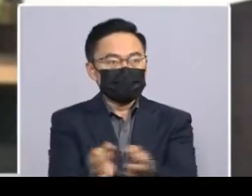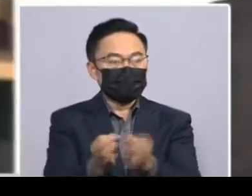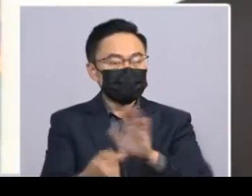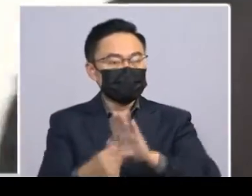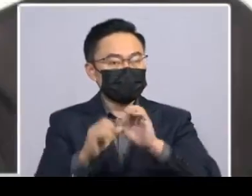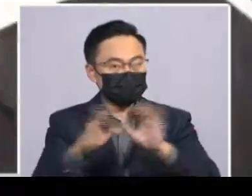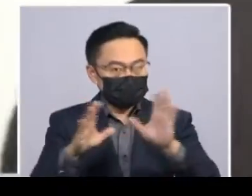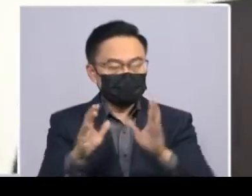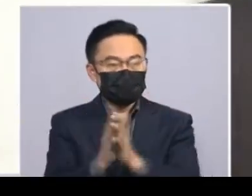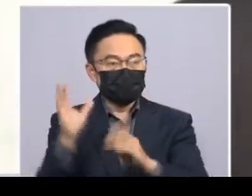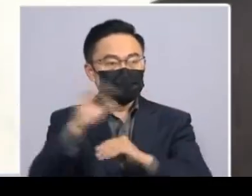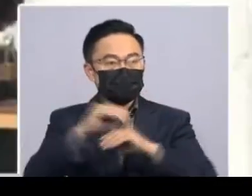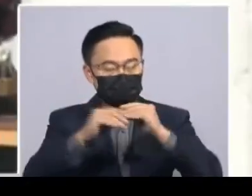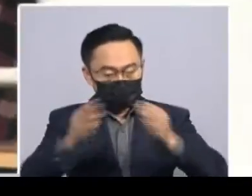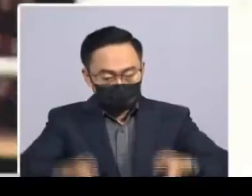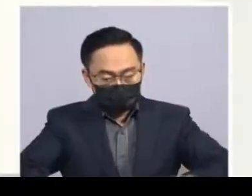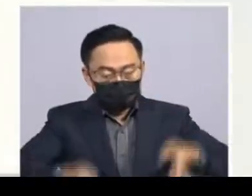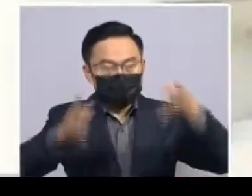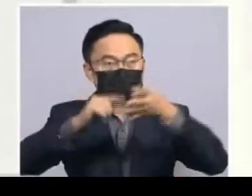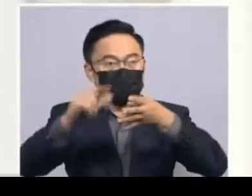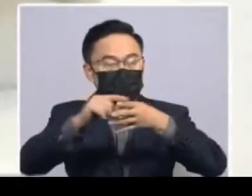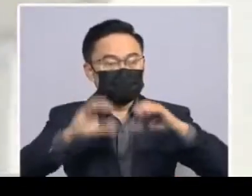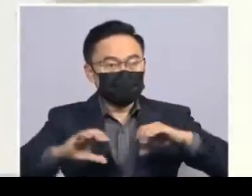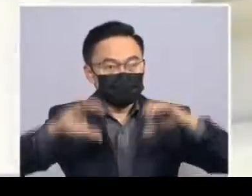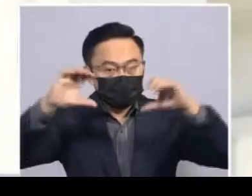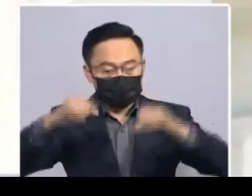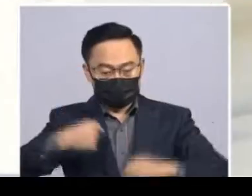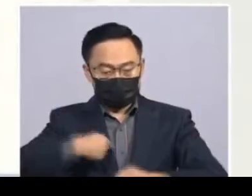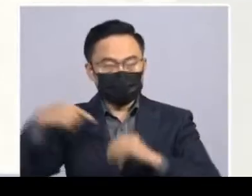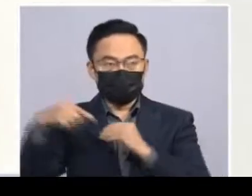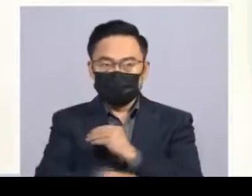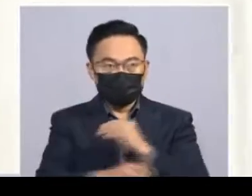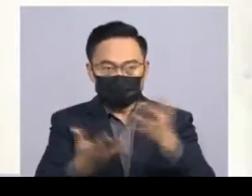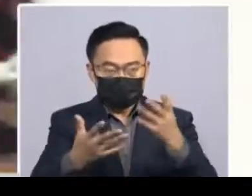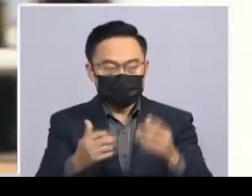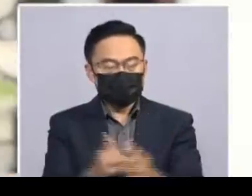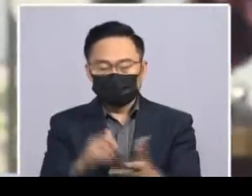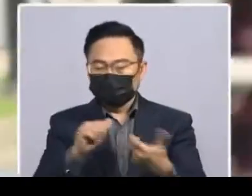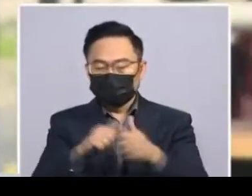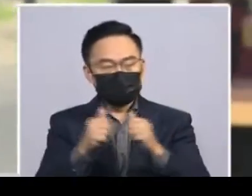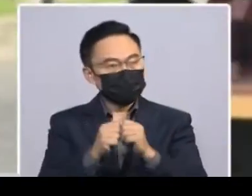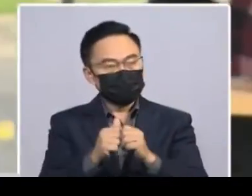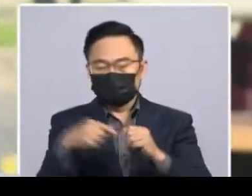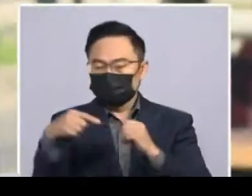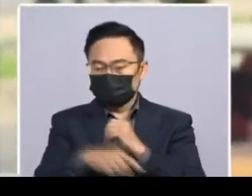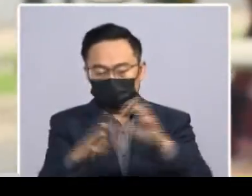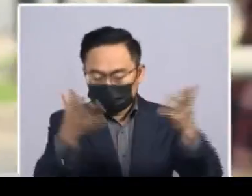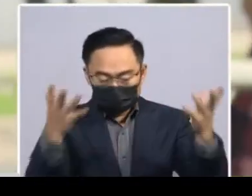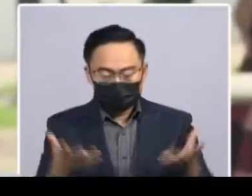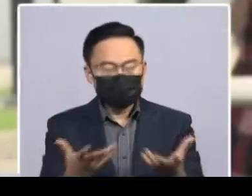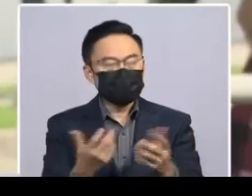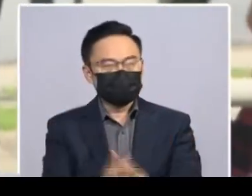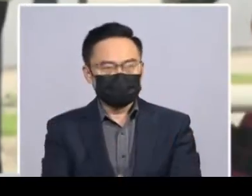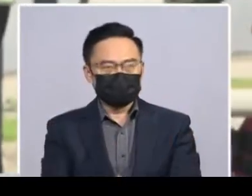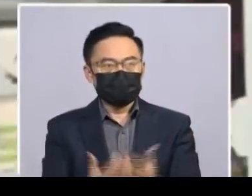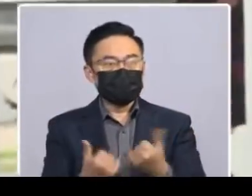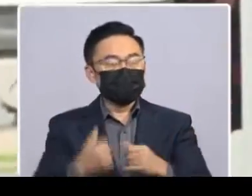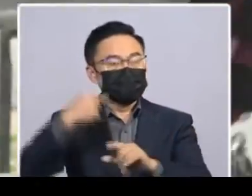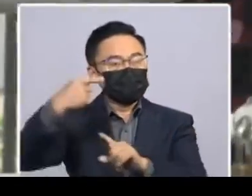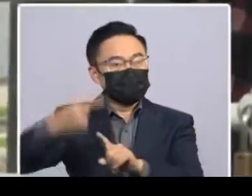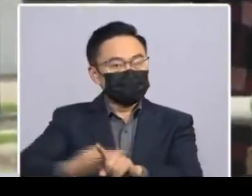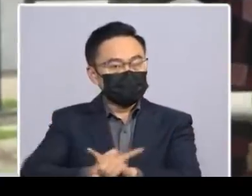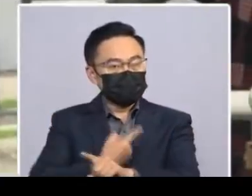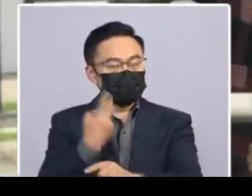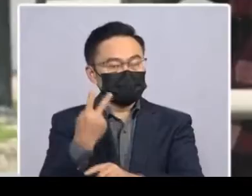ไม่มีความเสียหายใดๆเกิดขึ้นในช่วงที่ตนเป็นรัฐมนตรีและไม่มีใครทำให้เกิดความเสียหายยืนยันด้วยค่ะว่าวันที่4ซึ่งศาลนั